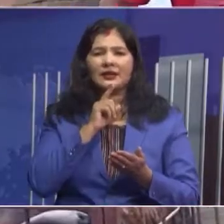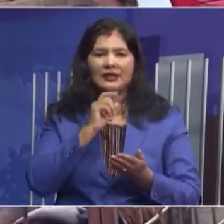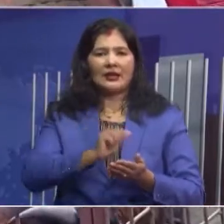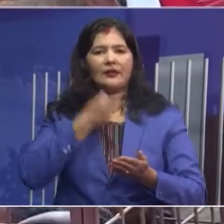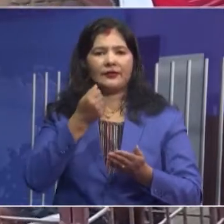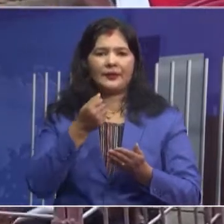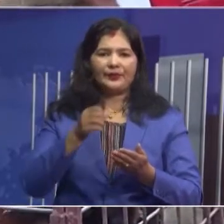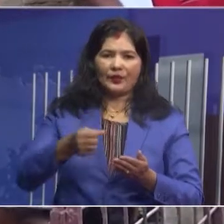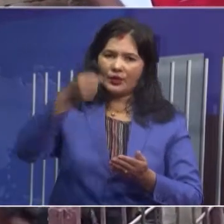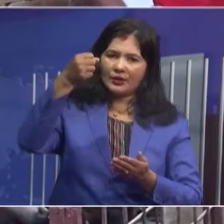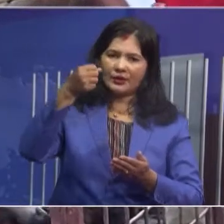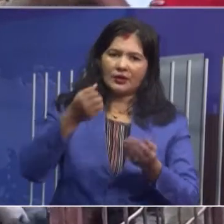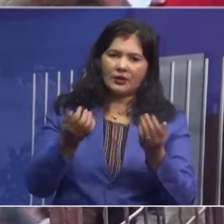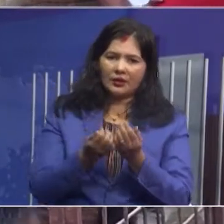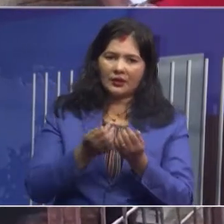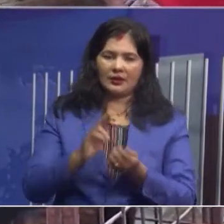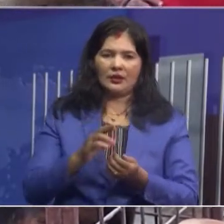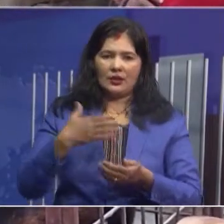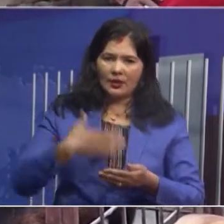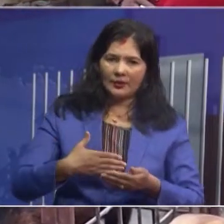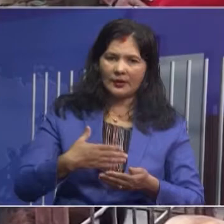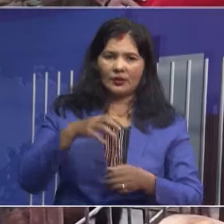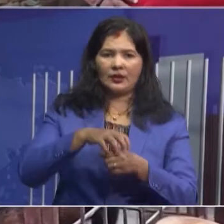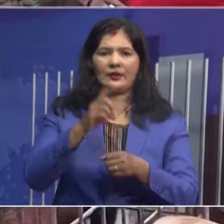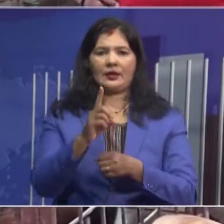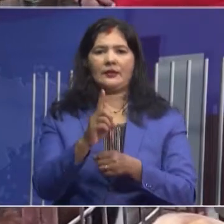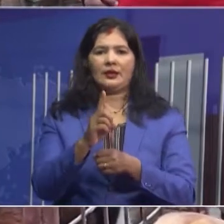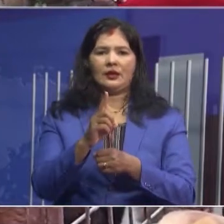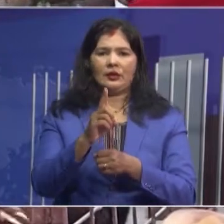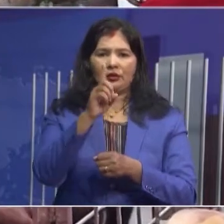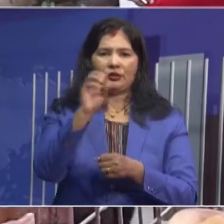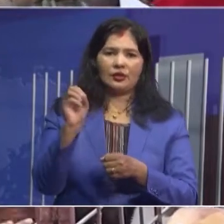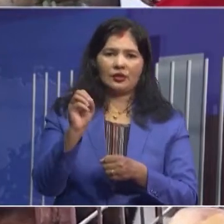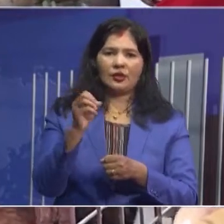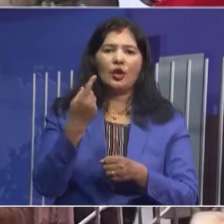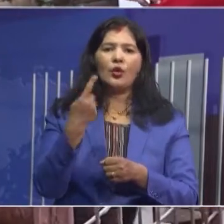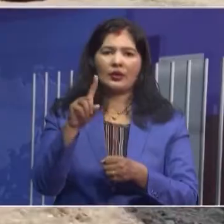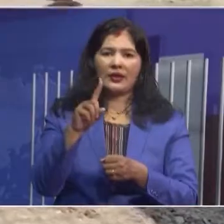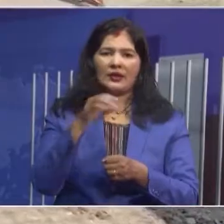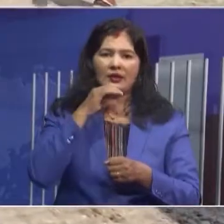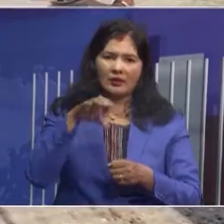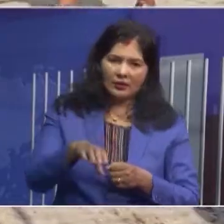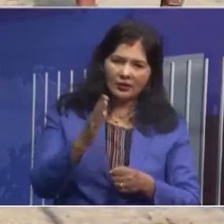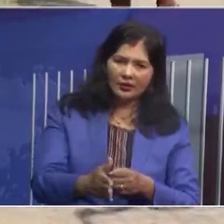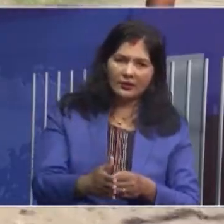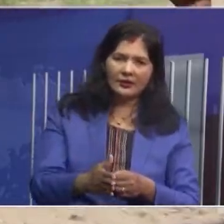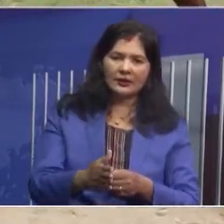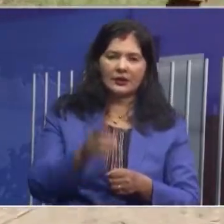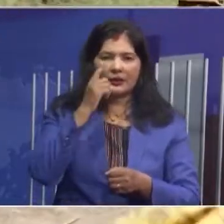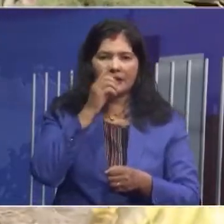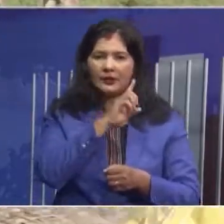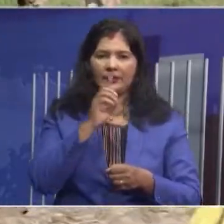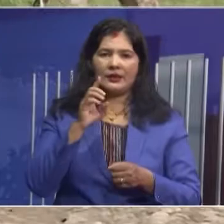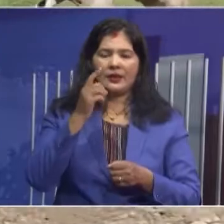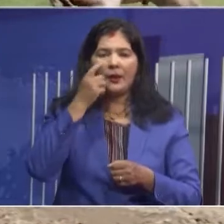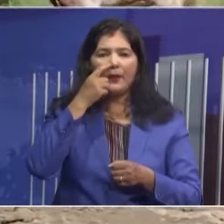छन्। लवी नगरपालिका वडा नम्बर 1 निवासी बसन्त अधिकारीले यो दशैंमा 10 खसी बोका नीलकमल सामाजिक उद्यमी महिला सहकारी मार्फत